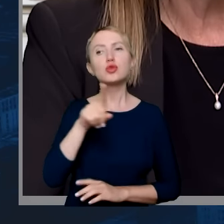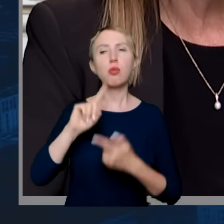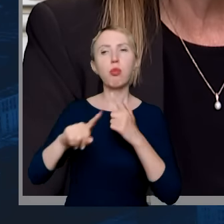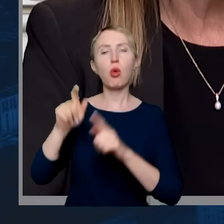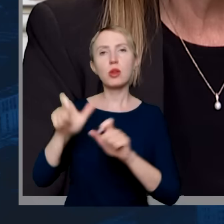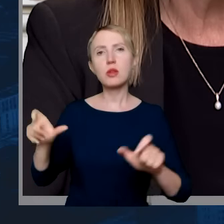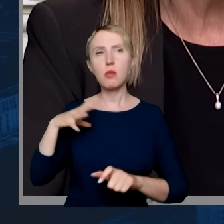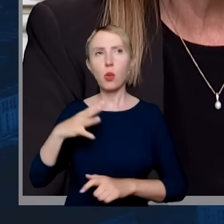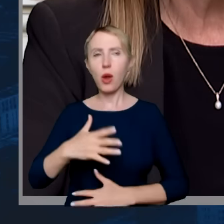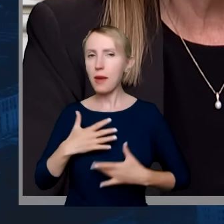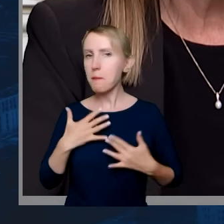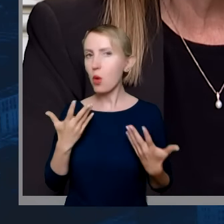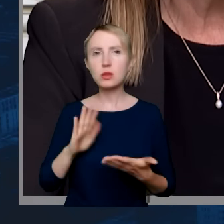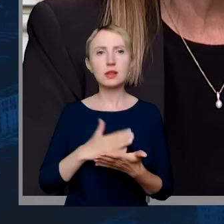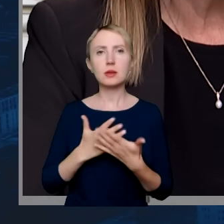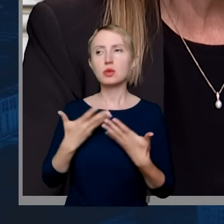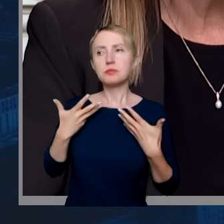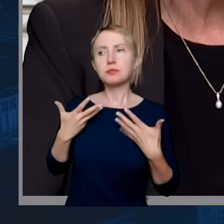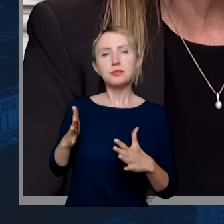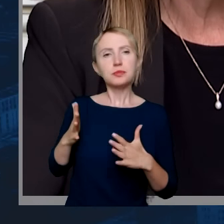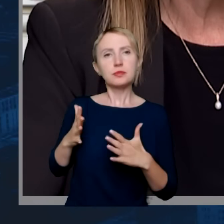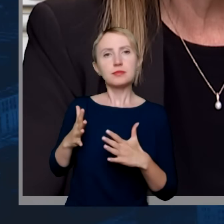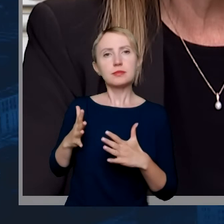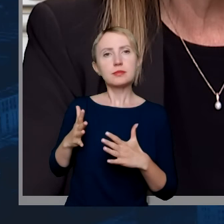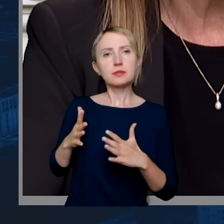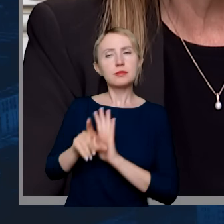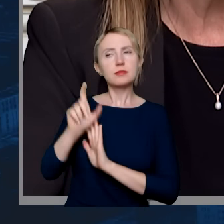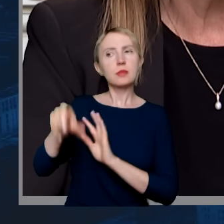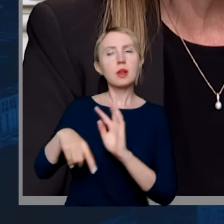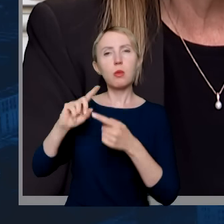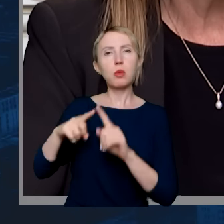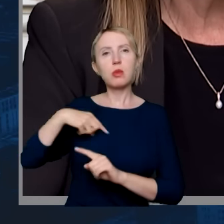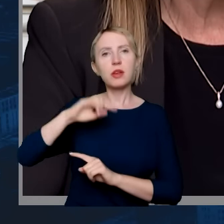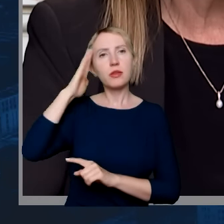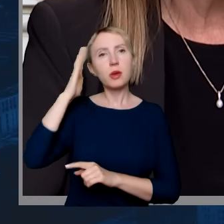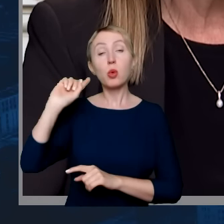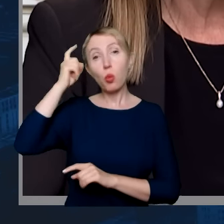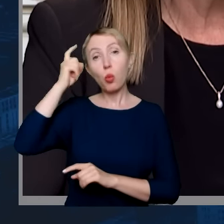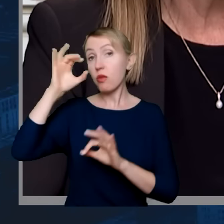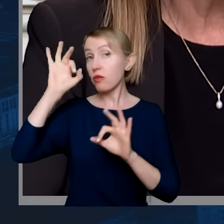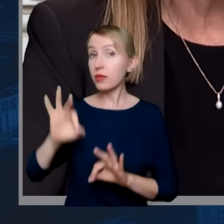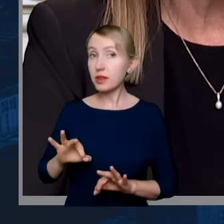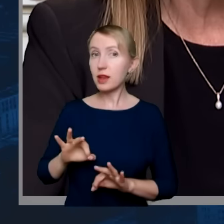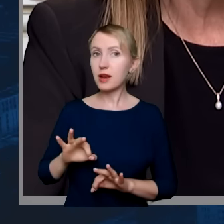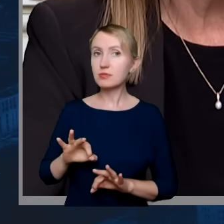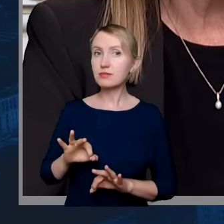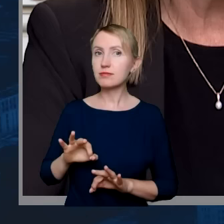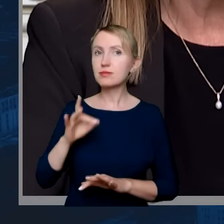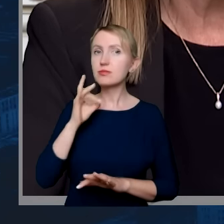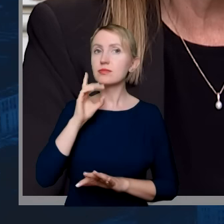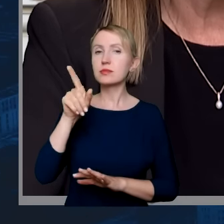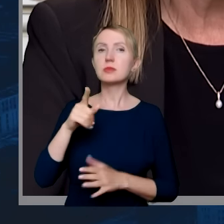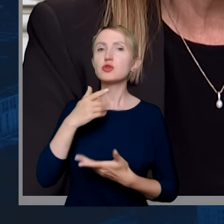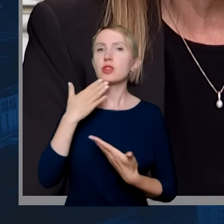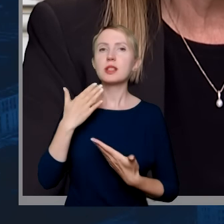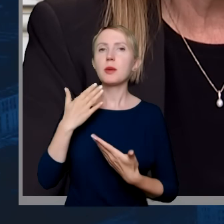emocje, na przykład niechęci wobec polityków? Bo wiemy, że dzisiaj no, główną winę Główną winą obarcza się przede wszystkim brak pewnych